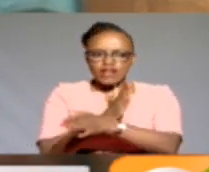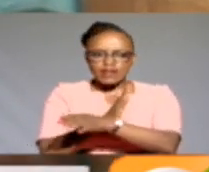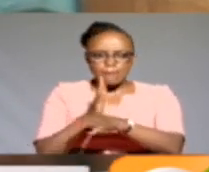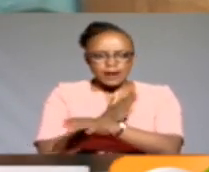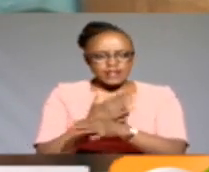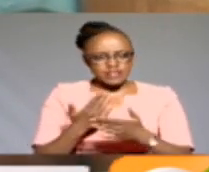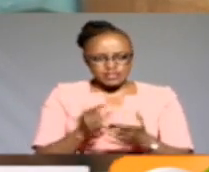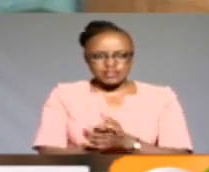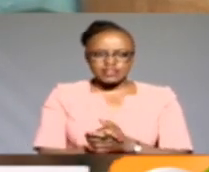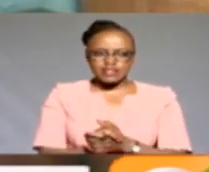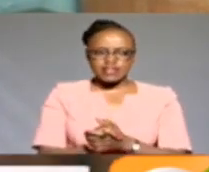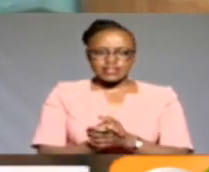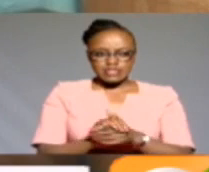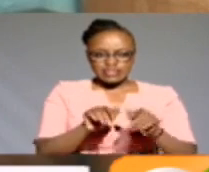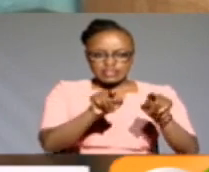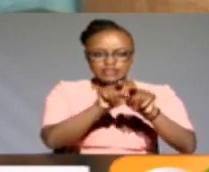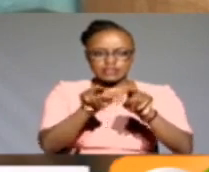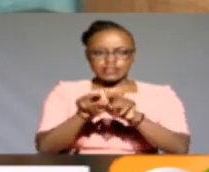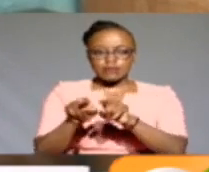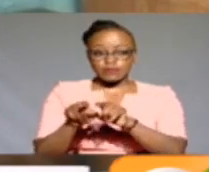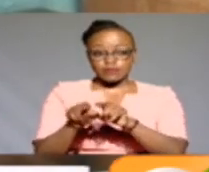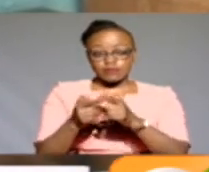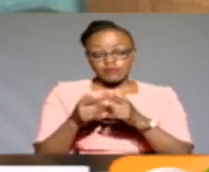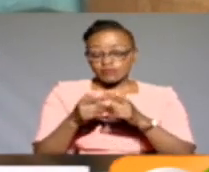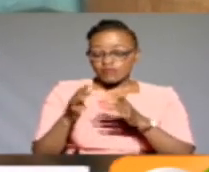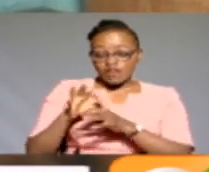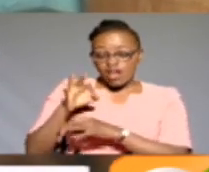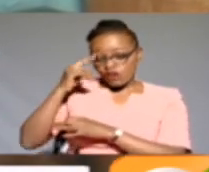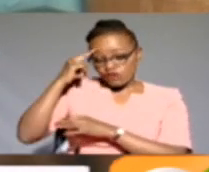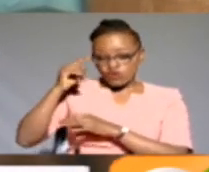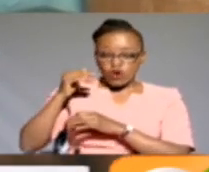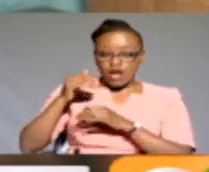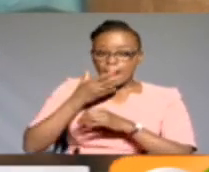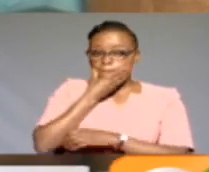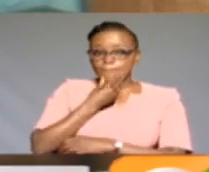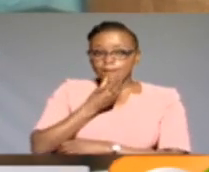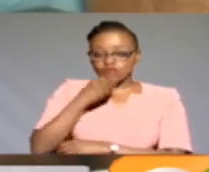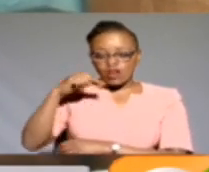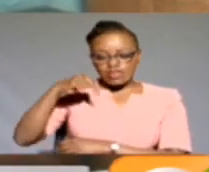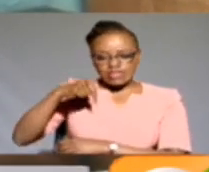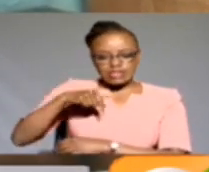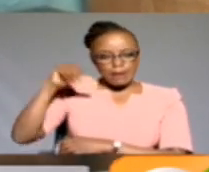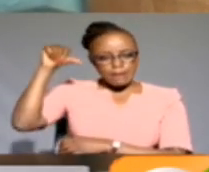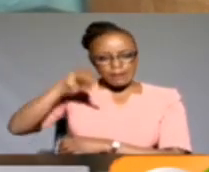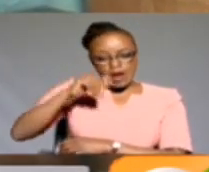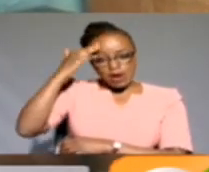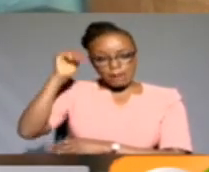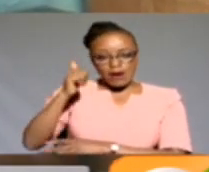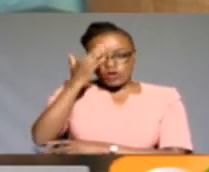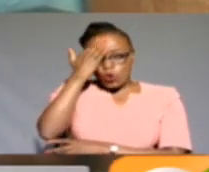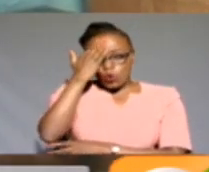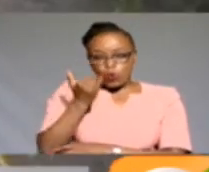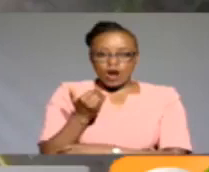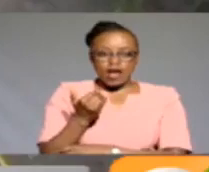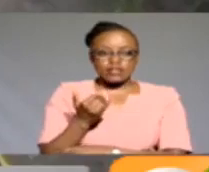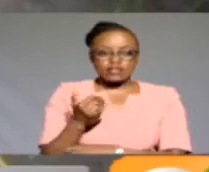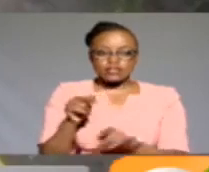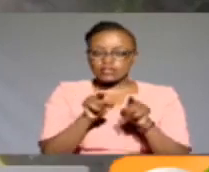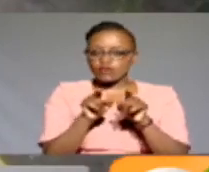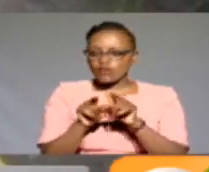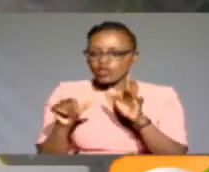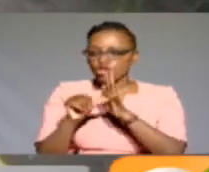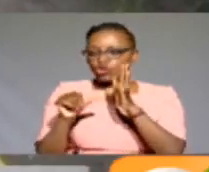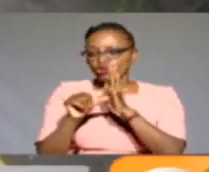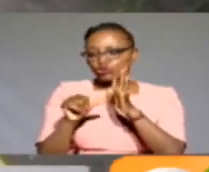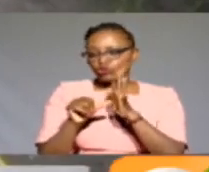siri ni kama roho tu, ni kama roho ya mwanaume. Sasa kule ndio kubaya sana kabisa, sasa sijui itakuwaje, maana hata inaweza kaja kuleta matatizo